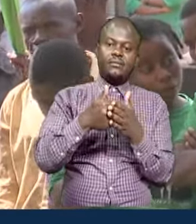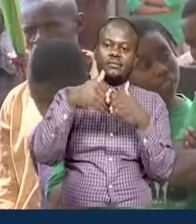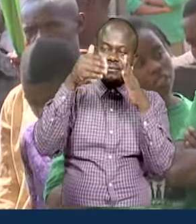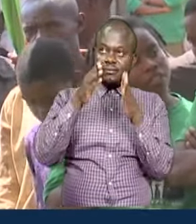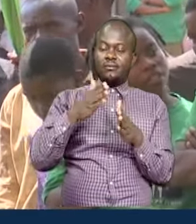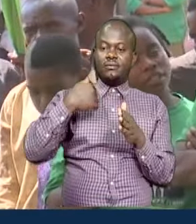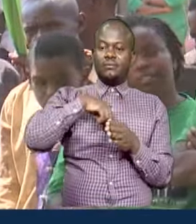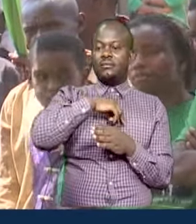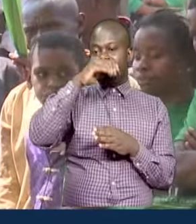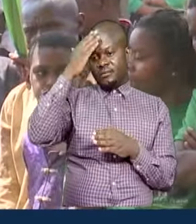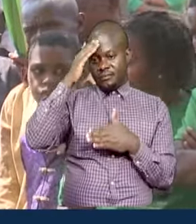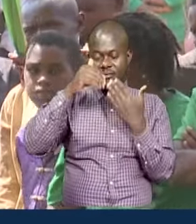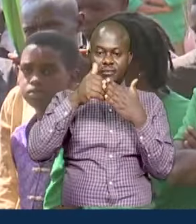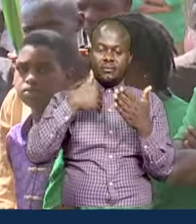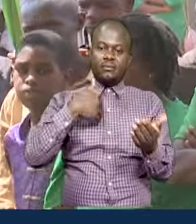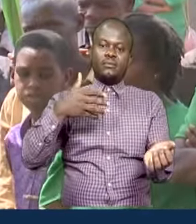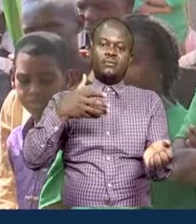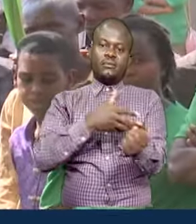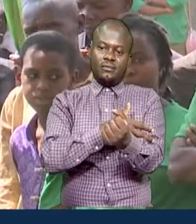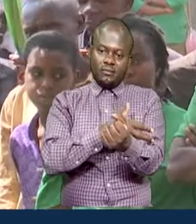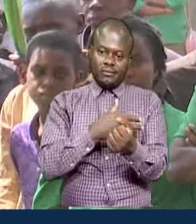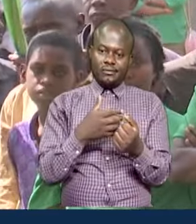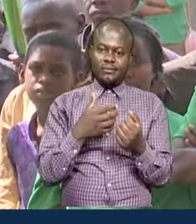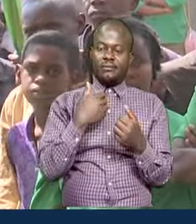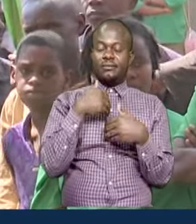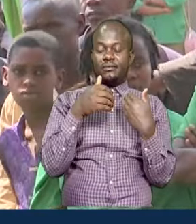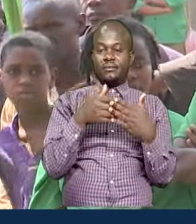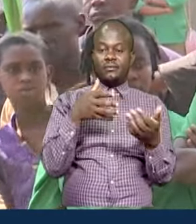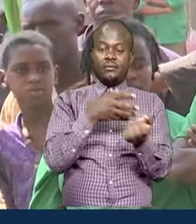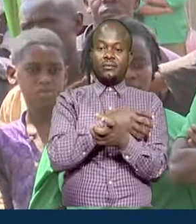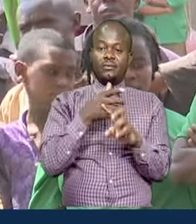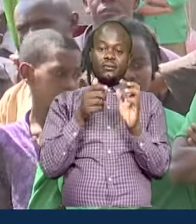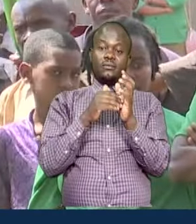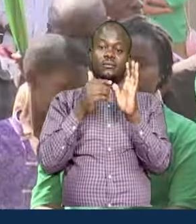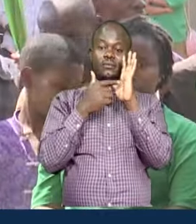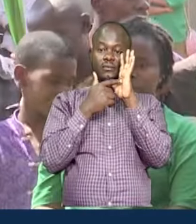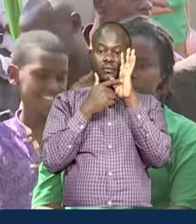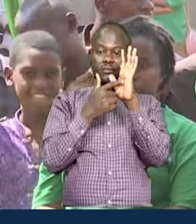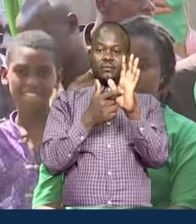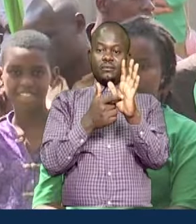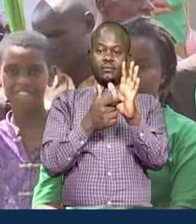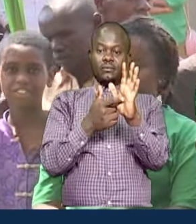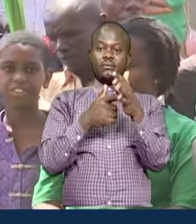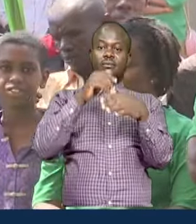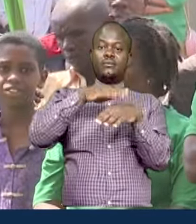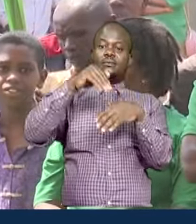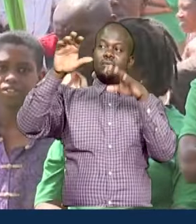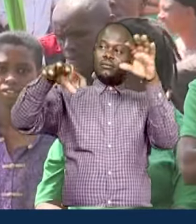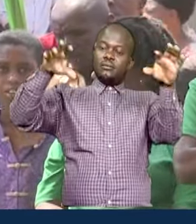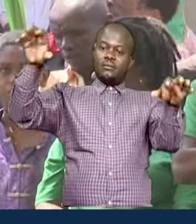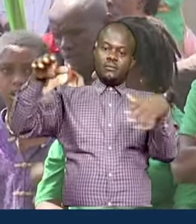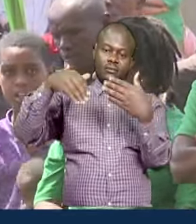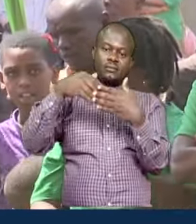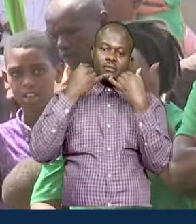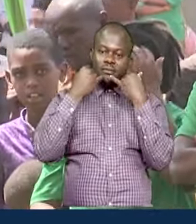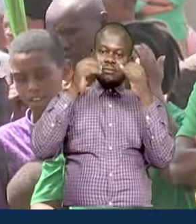tuzi yuko afite ubushobozi, afite ubushobozi kandi yarabugaragaje. Muhamagare hirya no hino